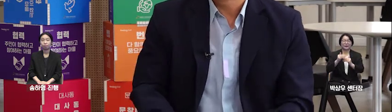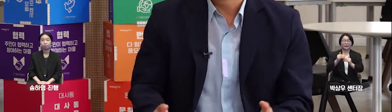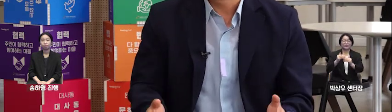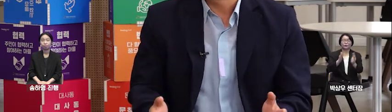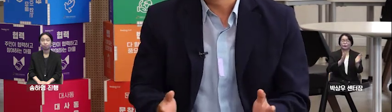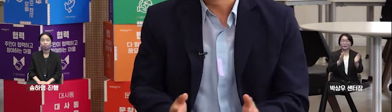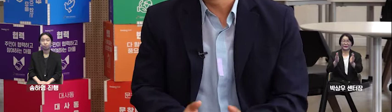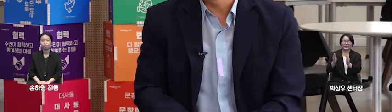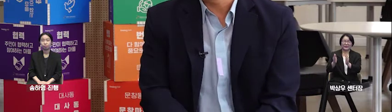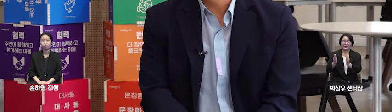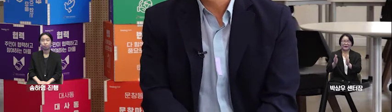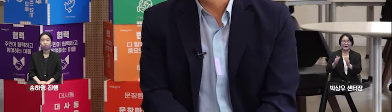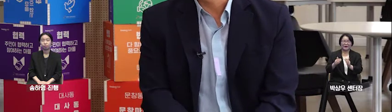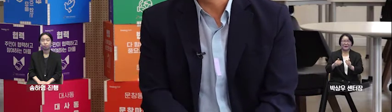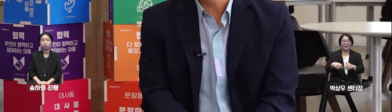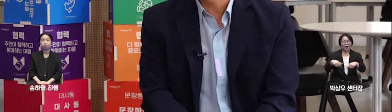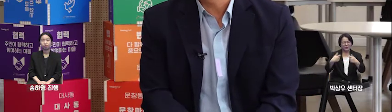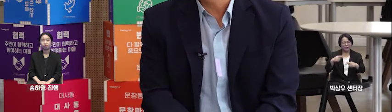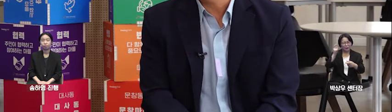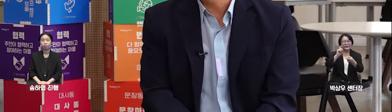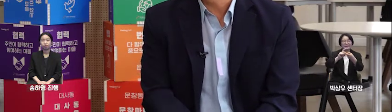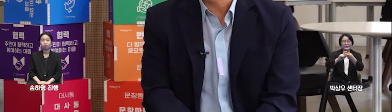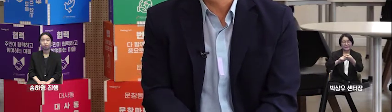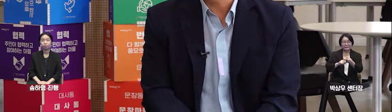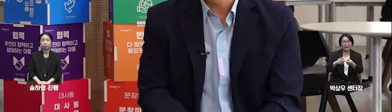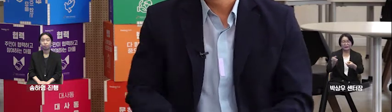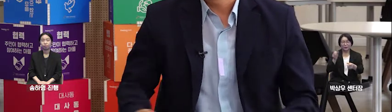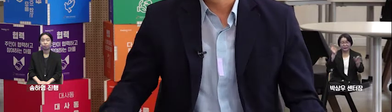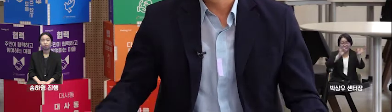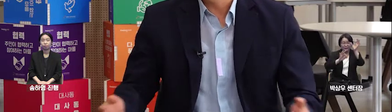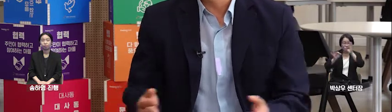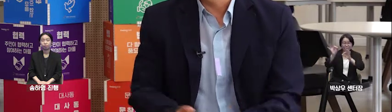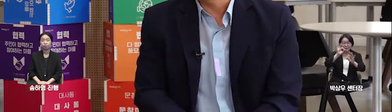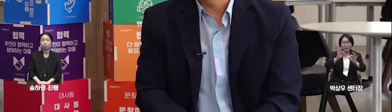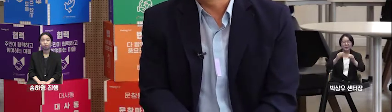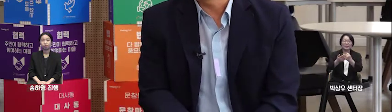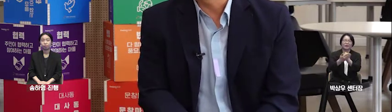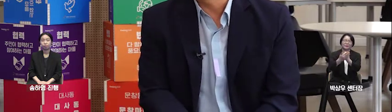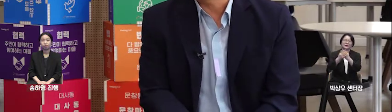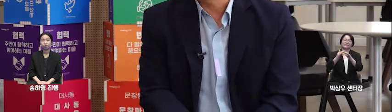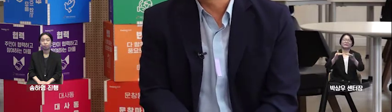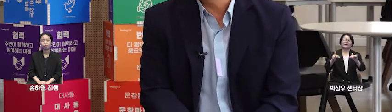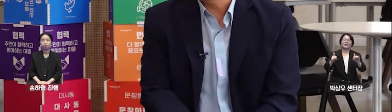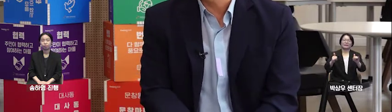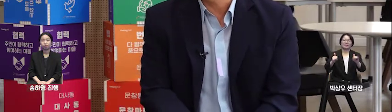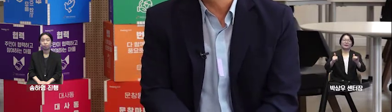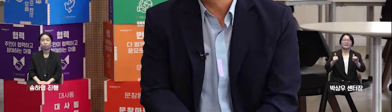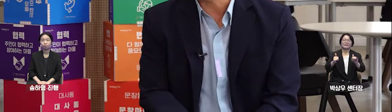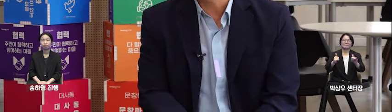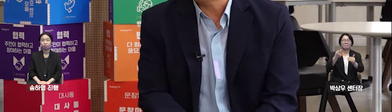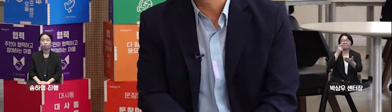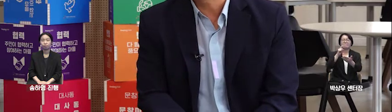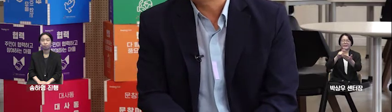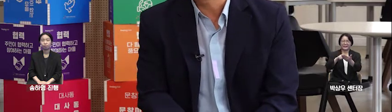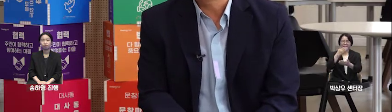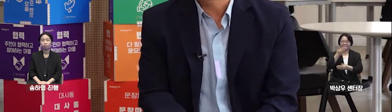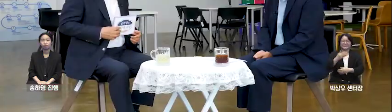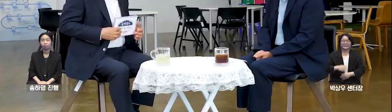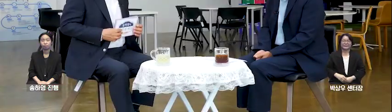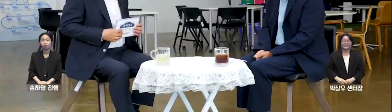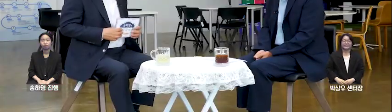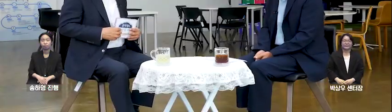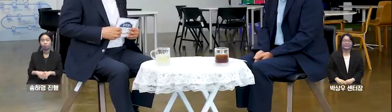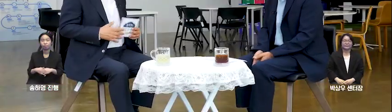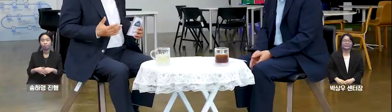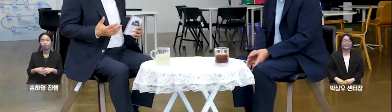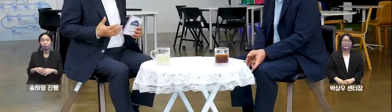있으니까요. 언제든지 관심 있게 살펴보시면 협력자 또 조력자 하실 분들 굉장히 많이 있으실 것 같습니다.